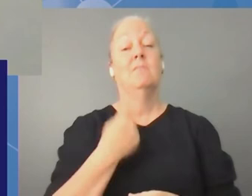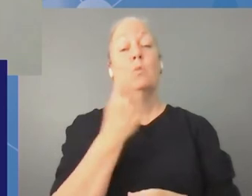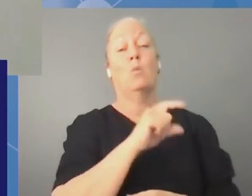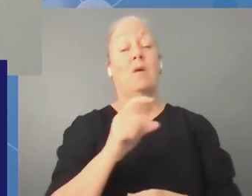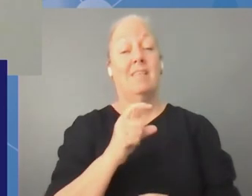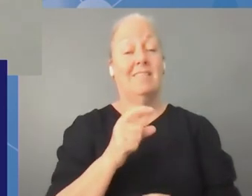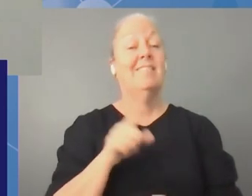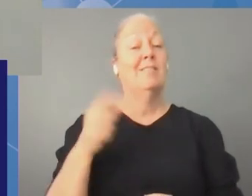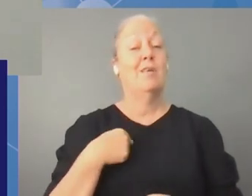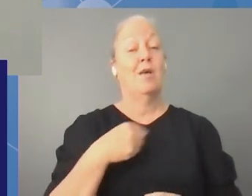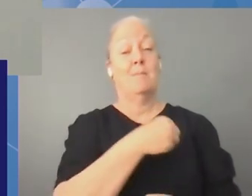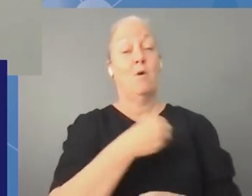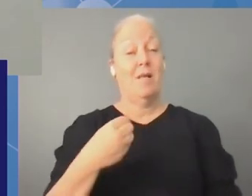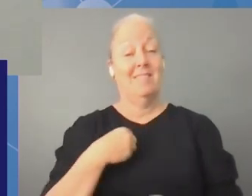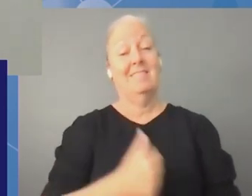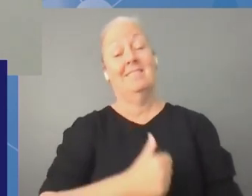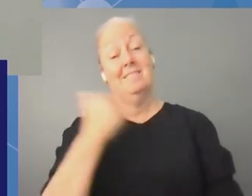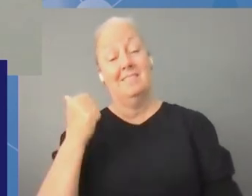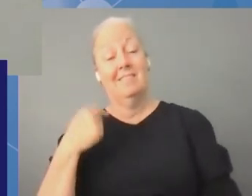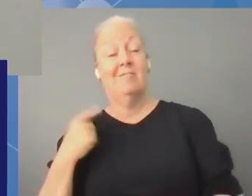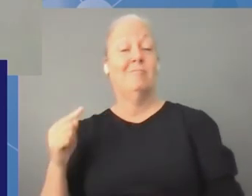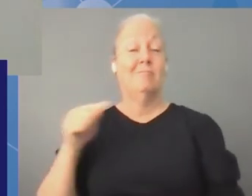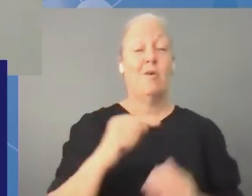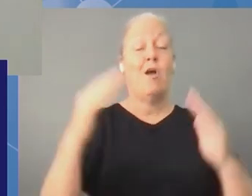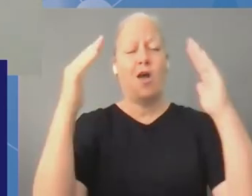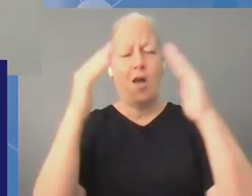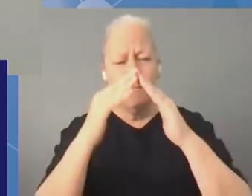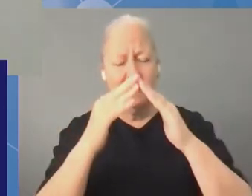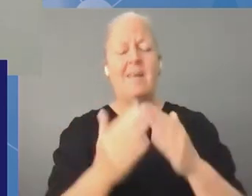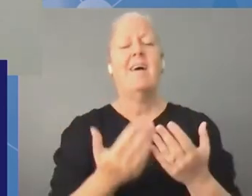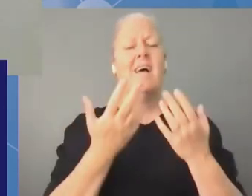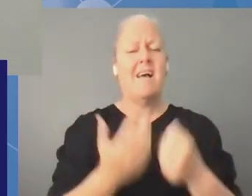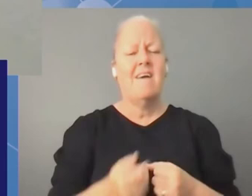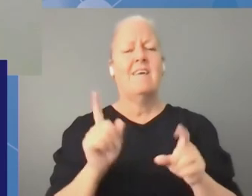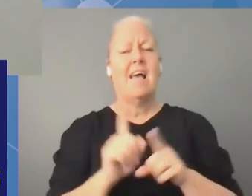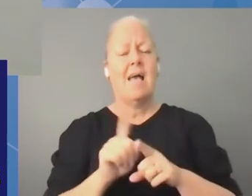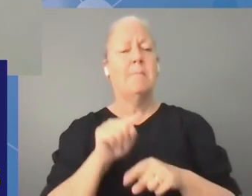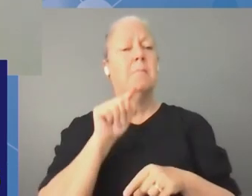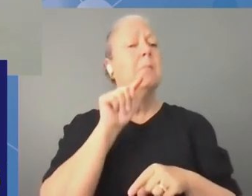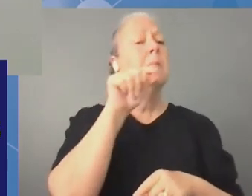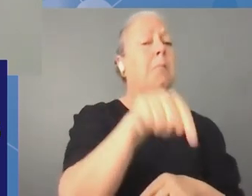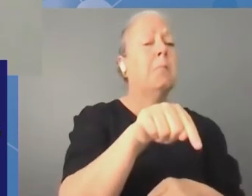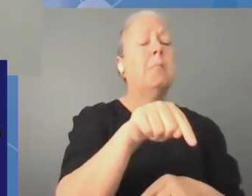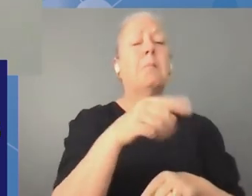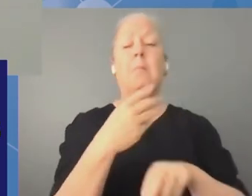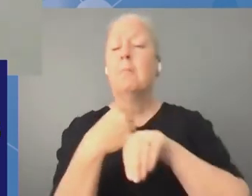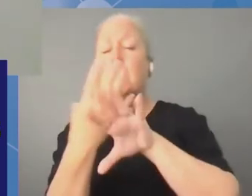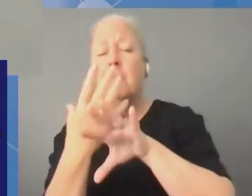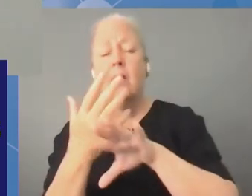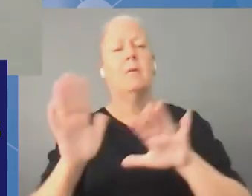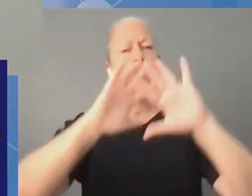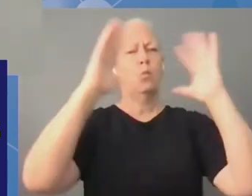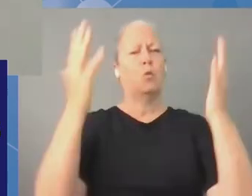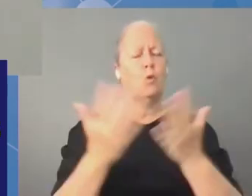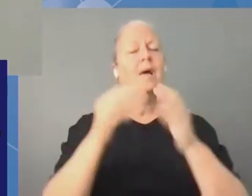让我们允许我们参加这个活动。我亲自不能到波兰的吧，但是我还是积极